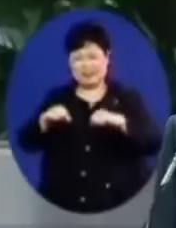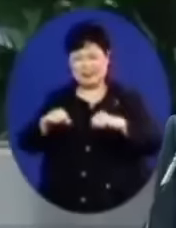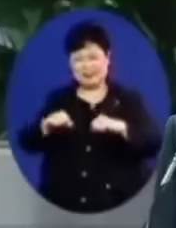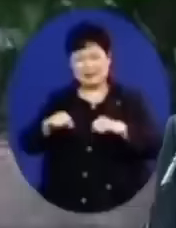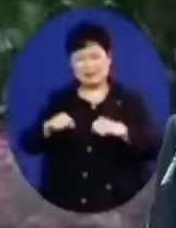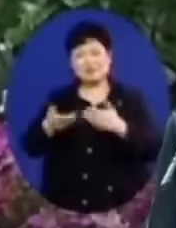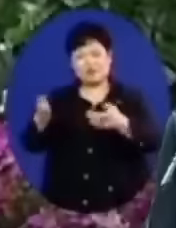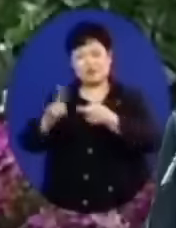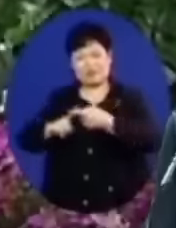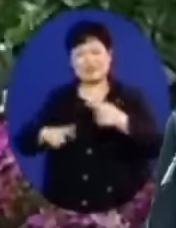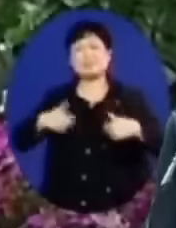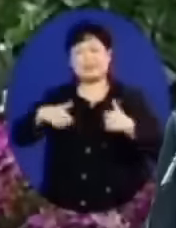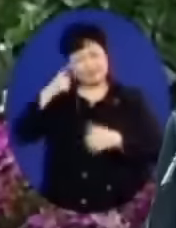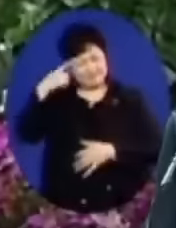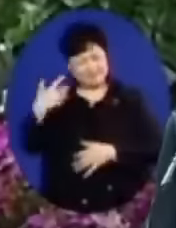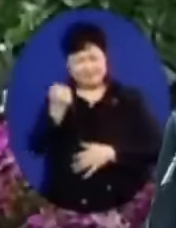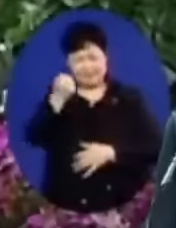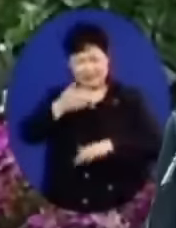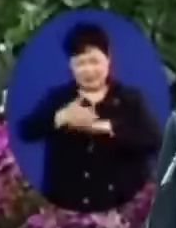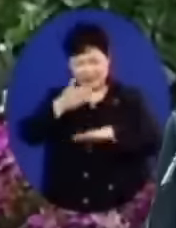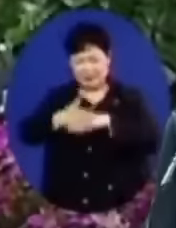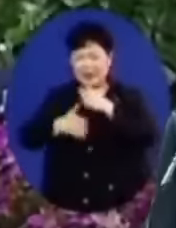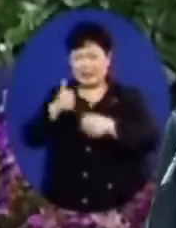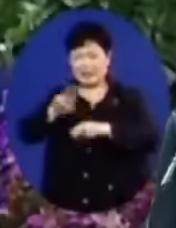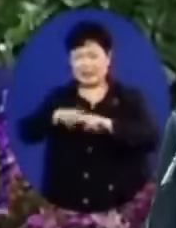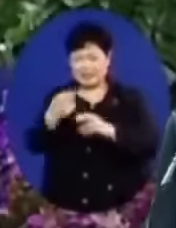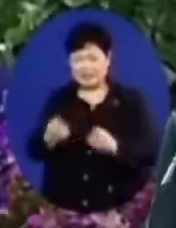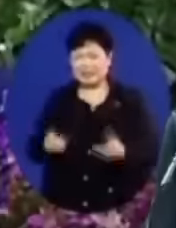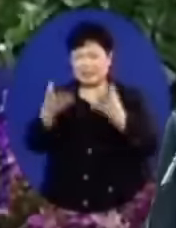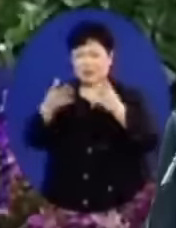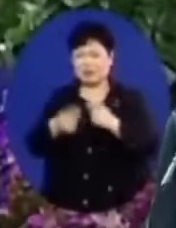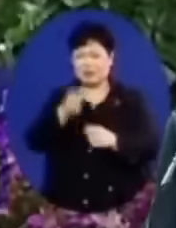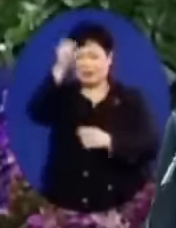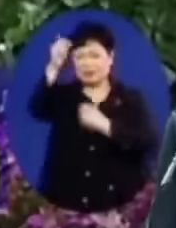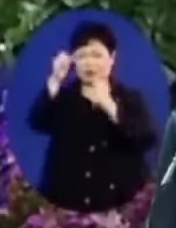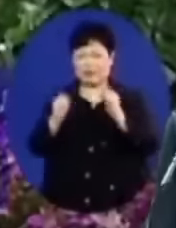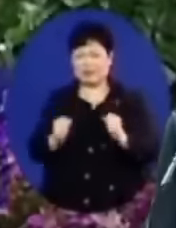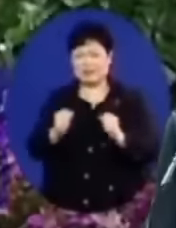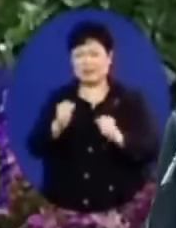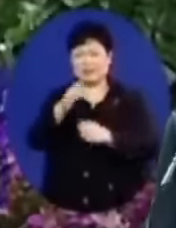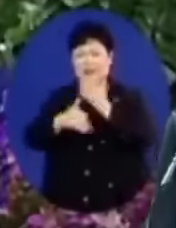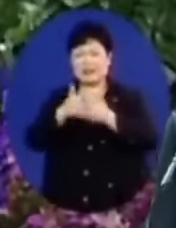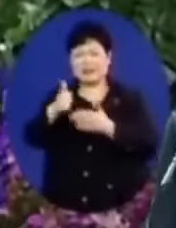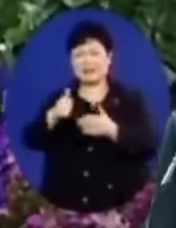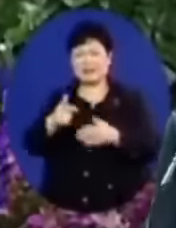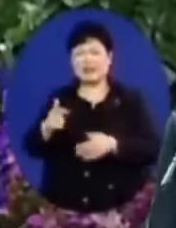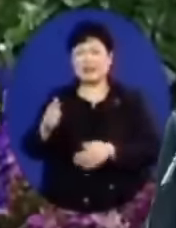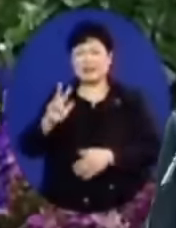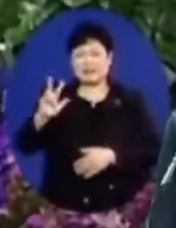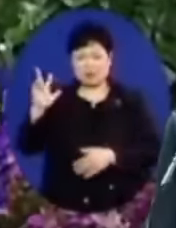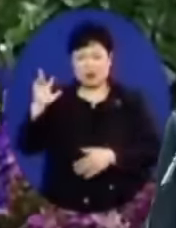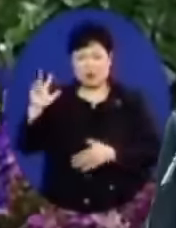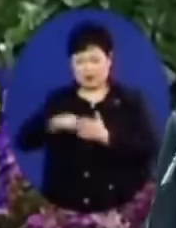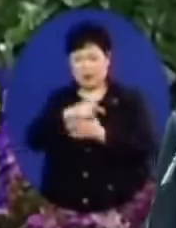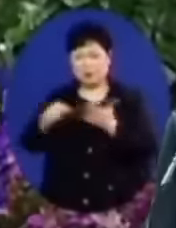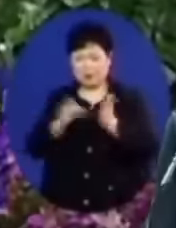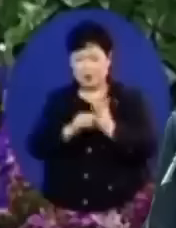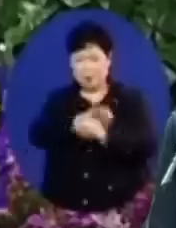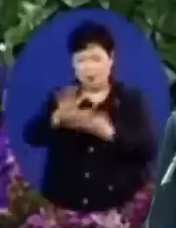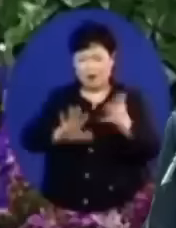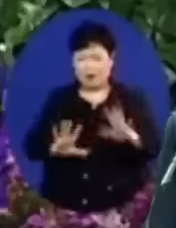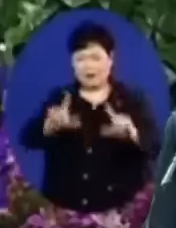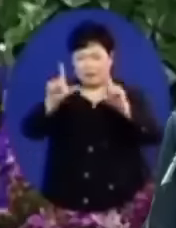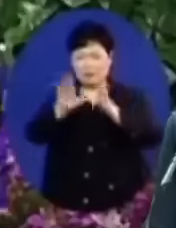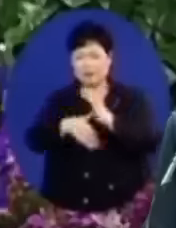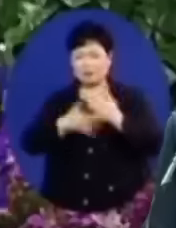생각하는 것입니다. 감사로 하나님께 제사를 드리며 지존하신 이에게 서문을 갚으며 환난 날에 나를 부르라. 내가